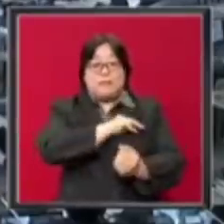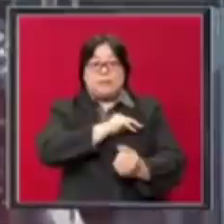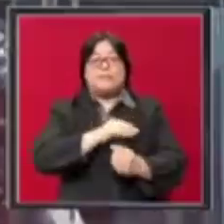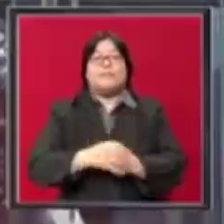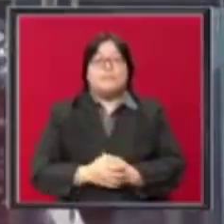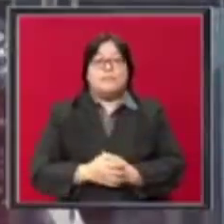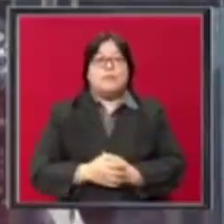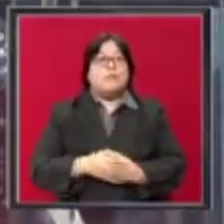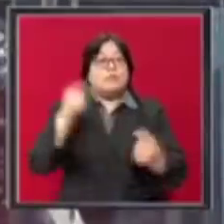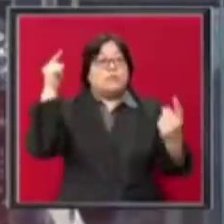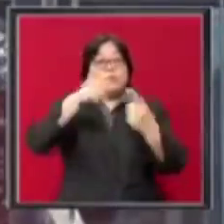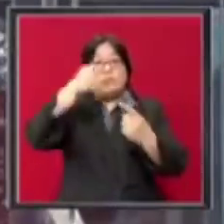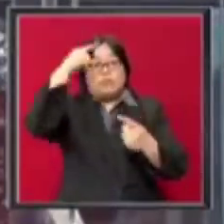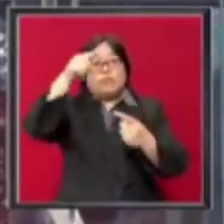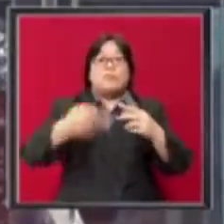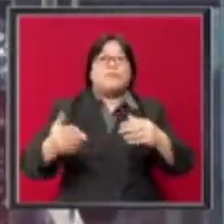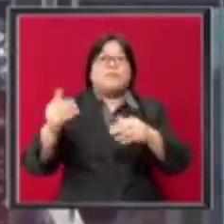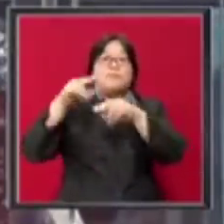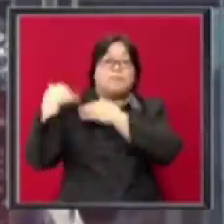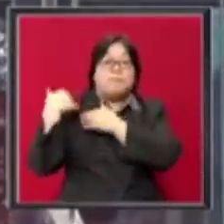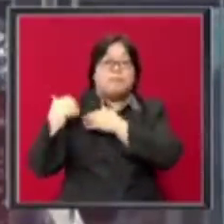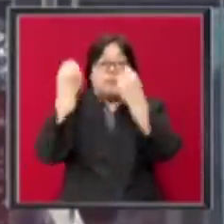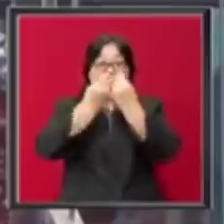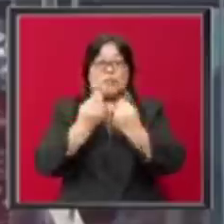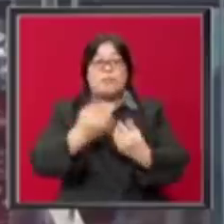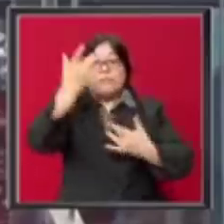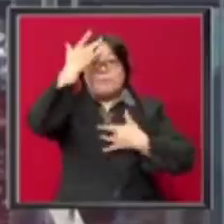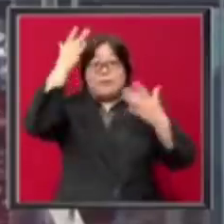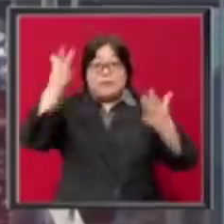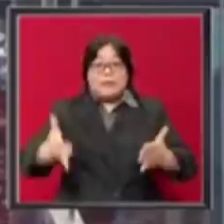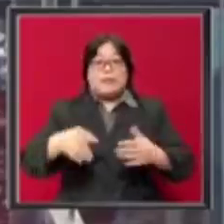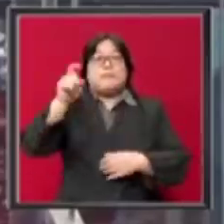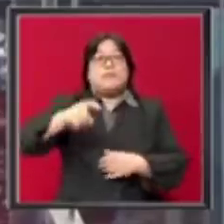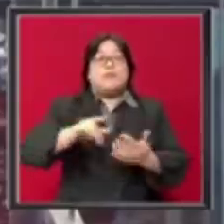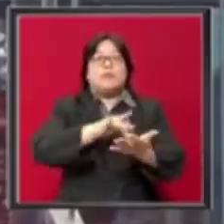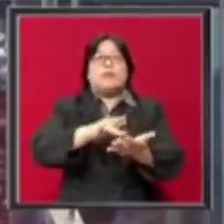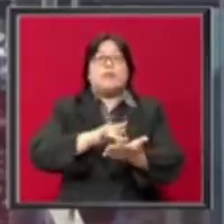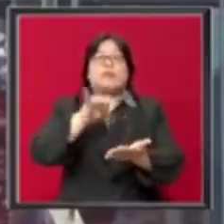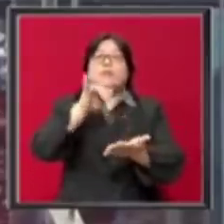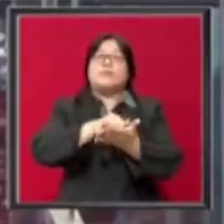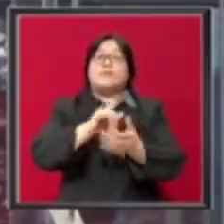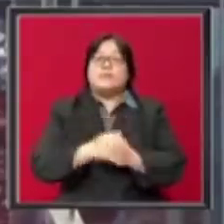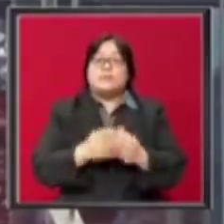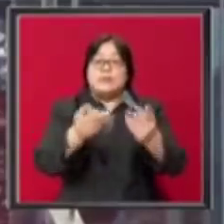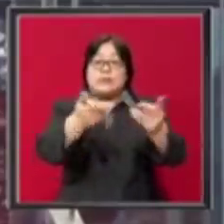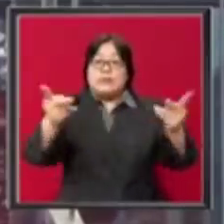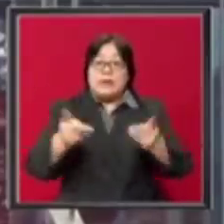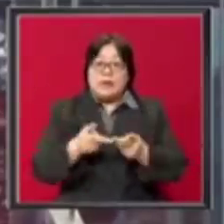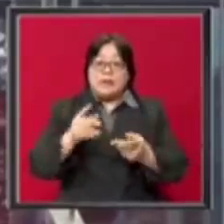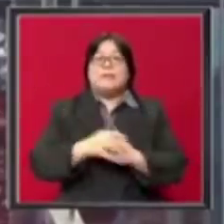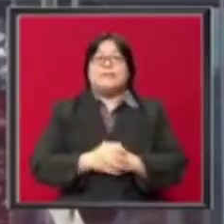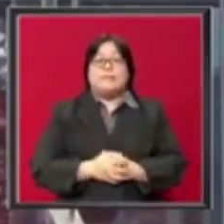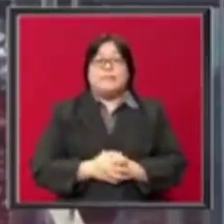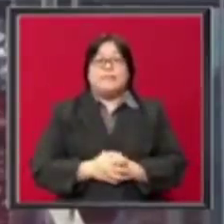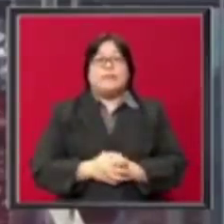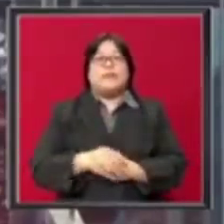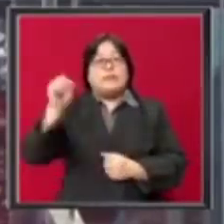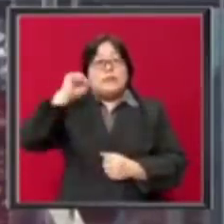dalam celahan saya, sama ada Polisen tak payah ulas, setuju tak? Terima kasih.